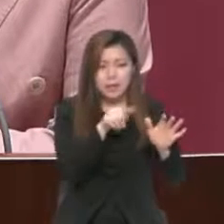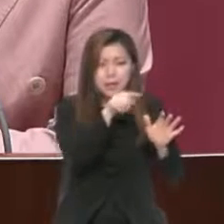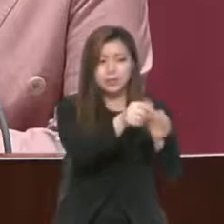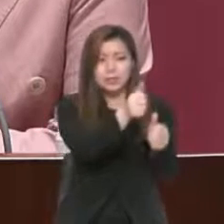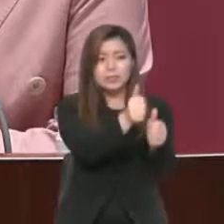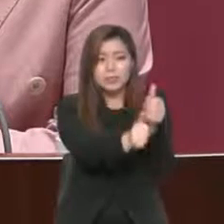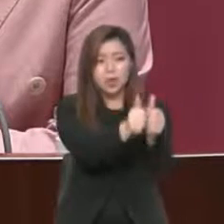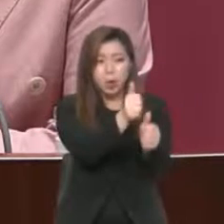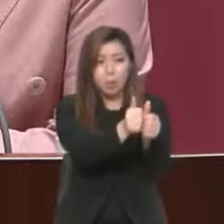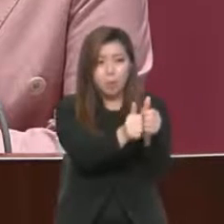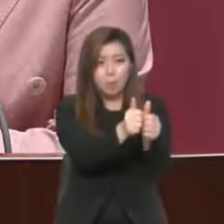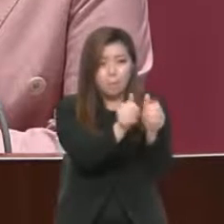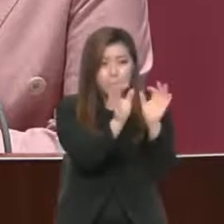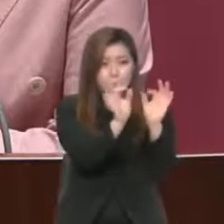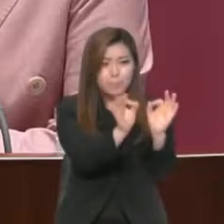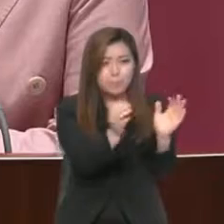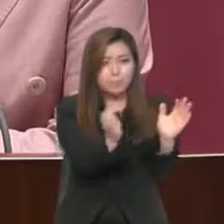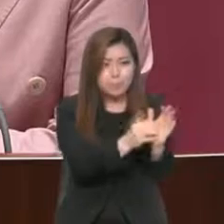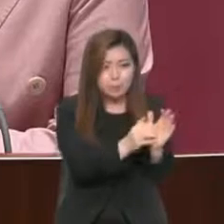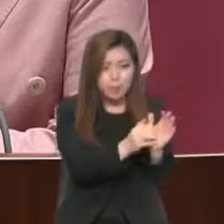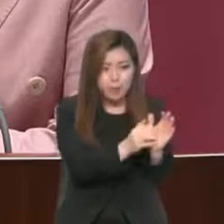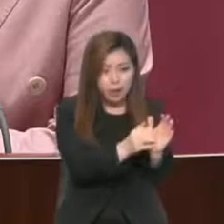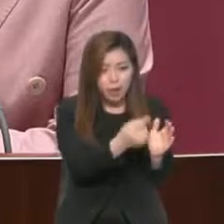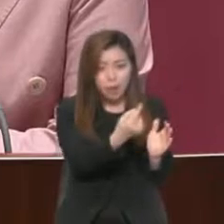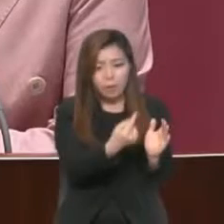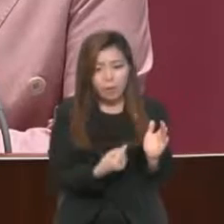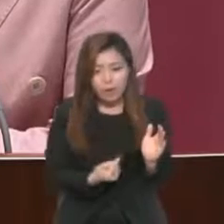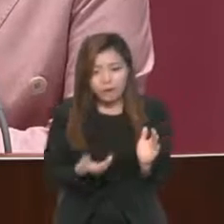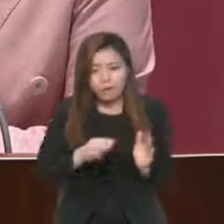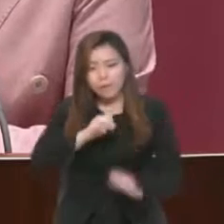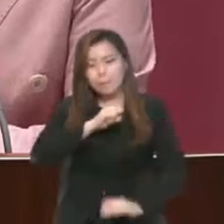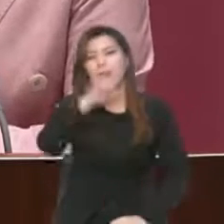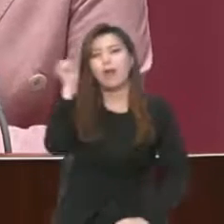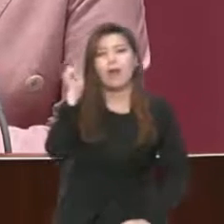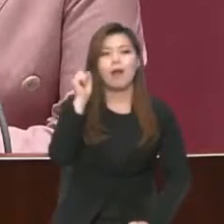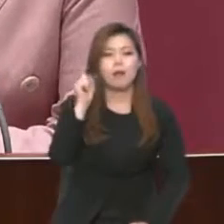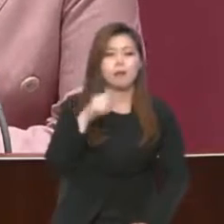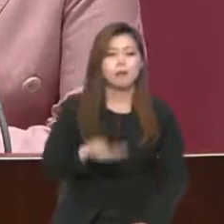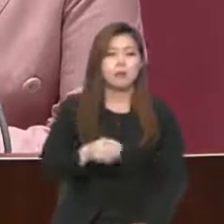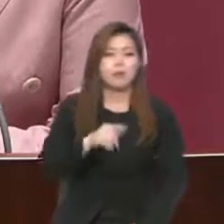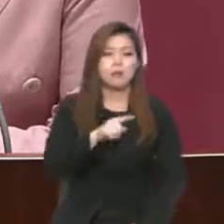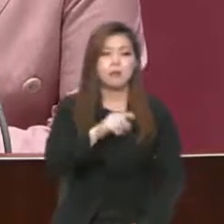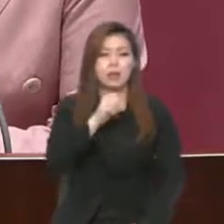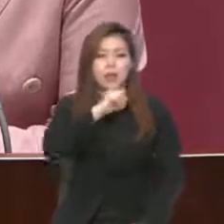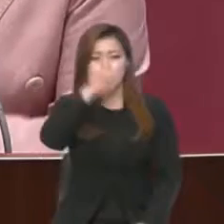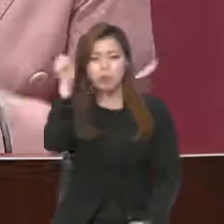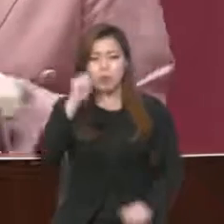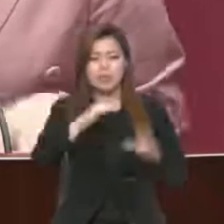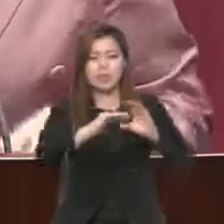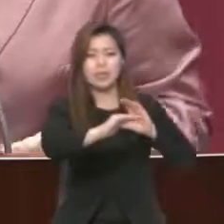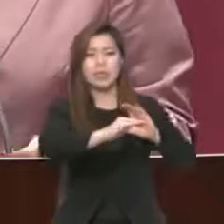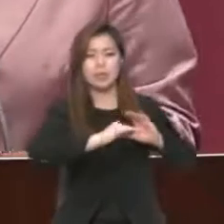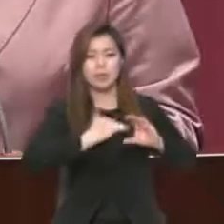들어봤는데 다행히 또 합격이 됐습니다. 그런데 네. 그 합격 통지가 이메일로 온